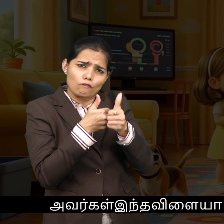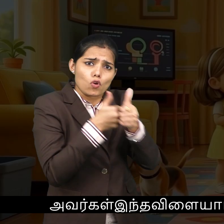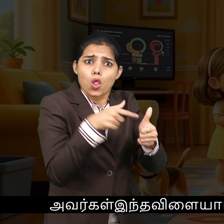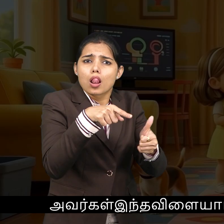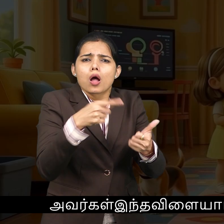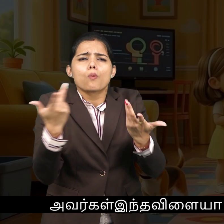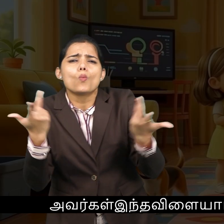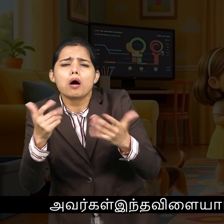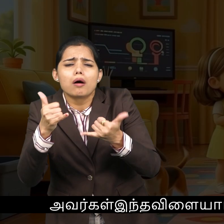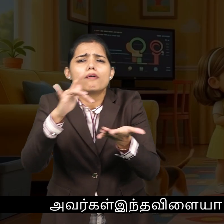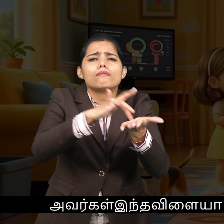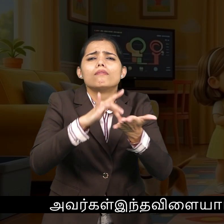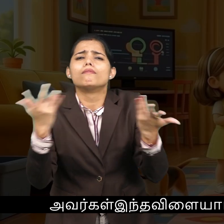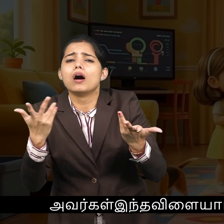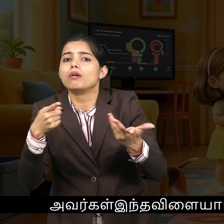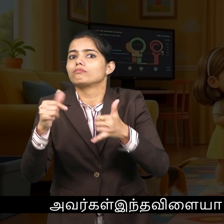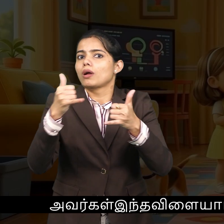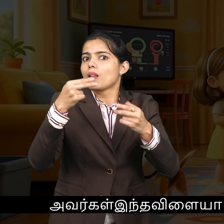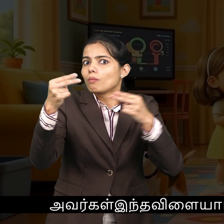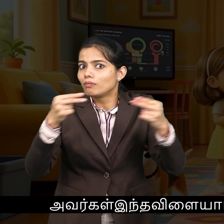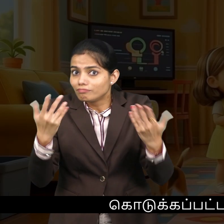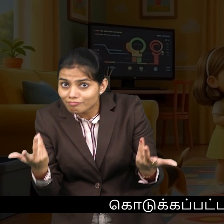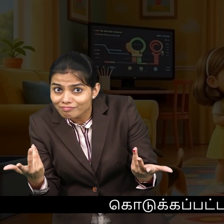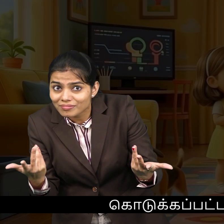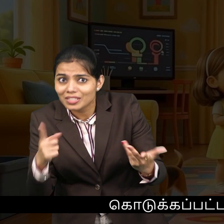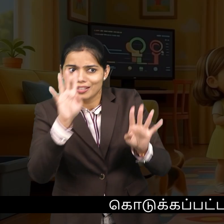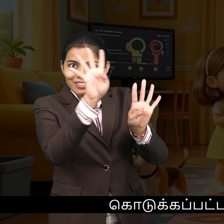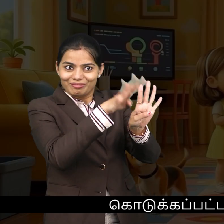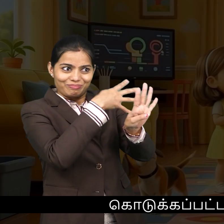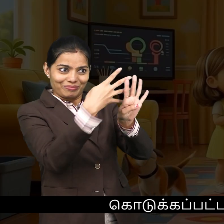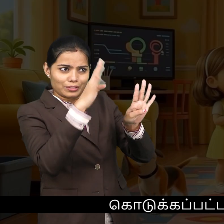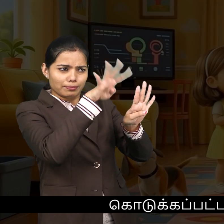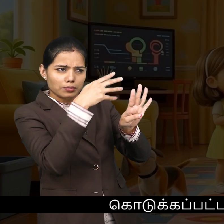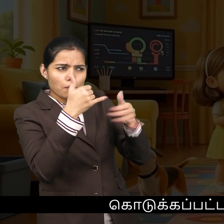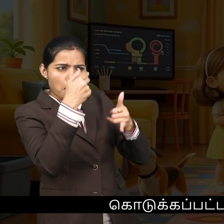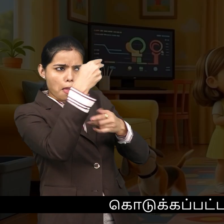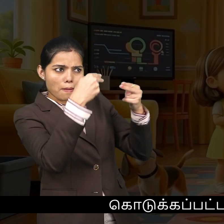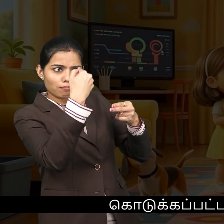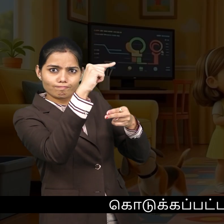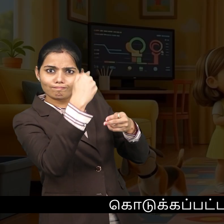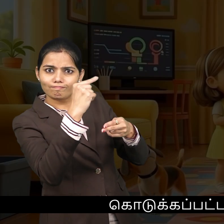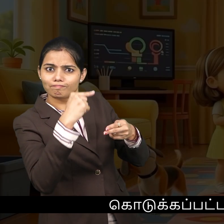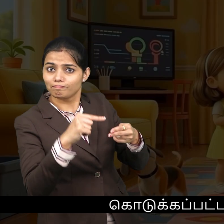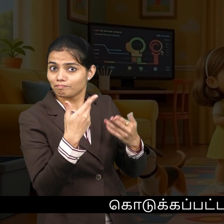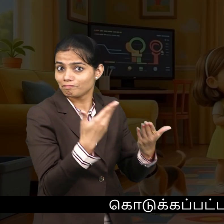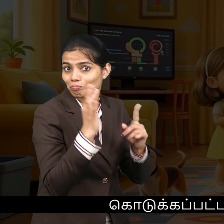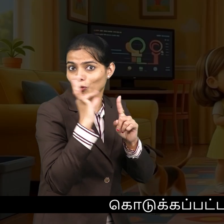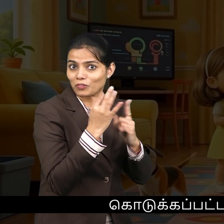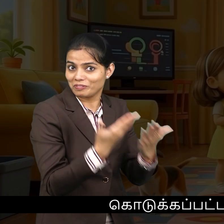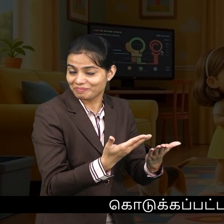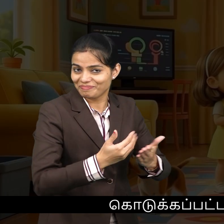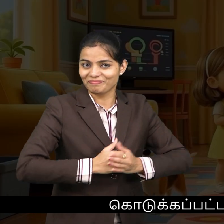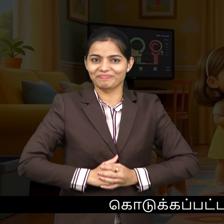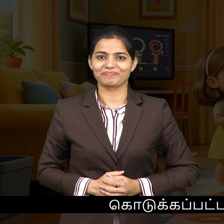அவர்கள் இந்த விளையாட்டுகளை எங்கு விளையாடுகின்றனர்? கொடுக்கப்பட்ட இடத்தில் டிக் குறி வையுங்கள்.